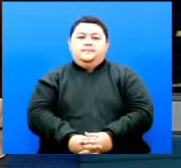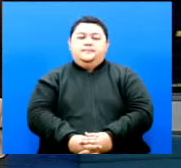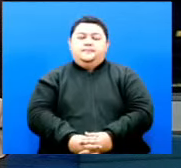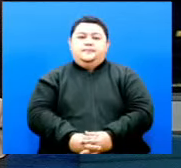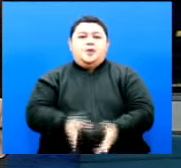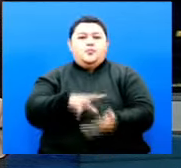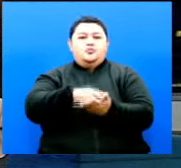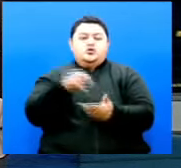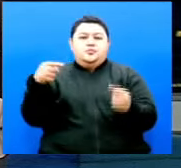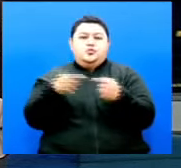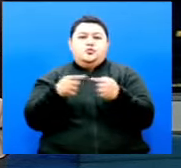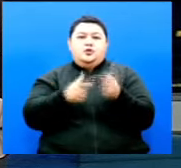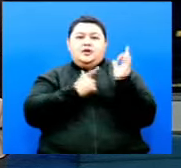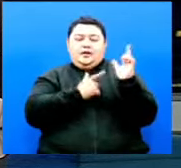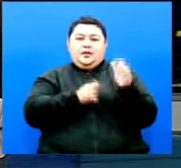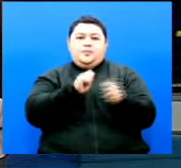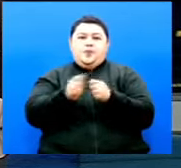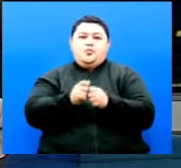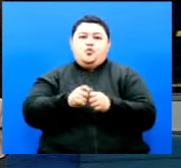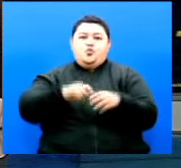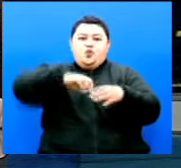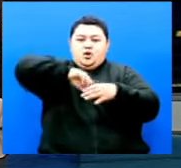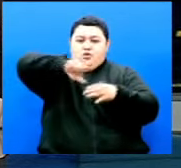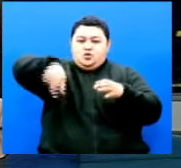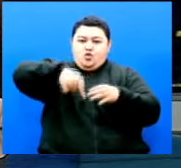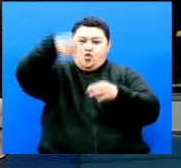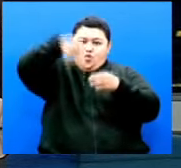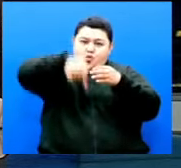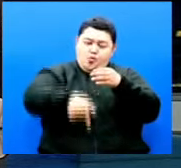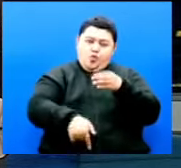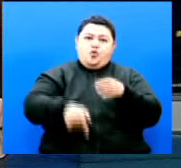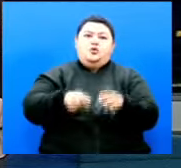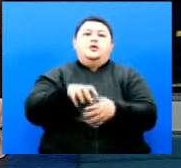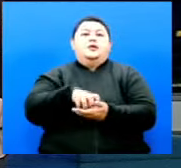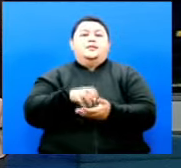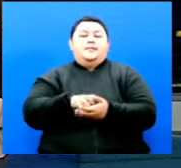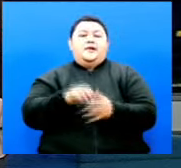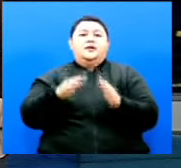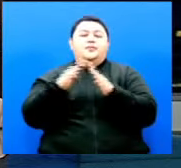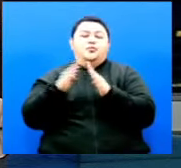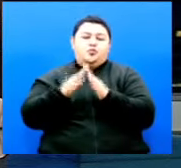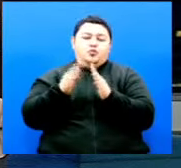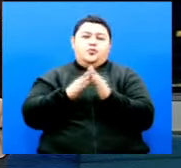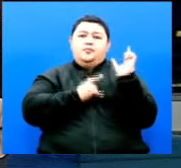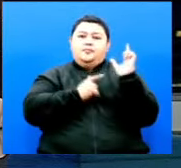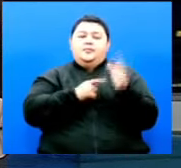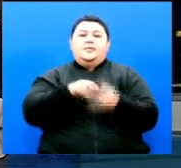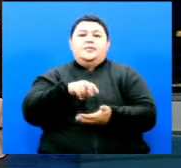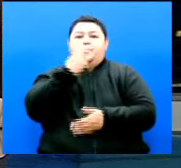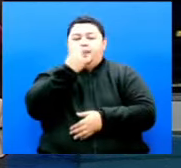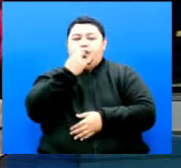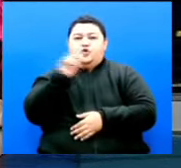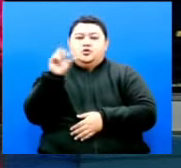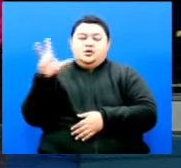Pusat Perhubungan TNI Angkatan Darat membuat sumur bor air artesis di kawasan asrama TNI Angkatan Darat di Kabupaten Bandung, Jawa